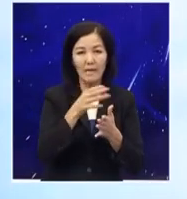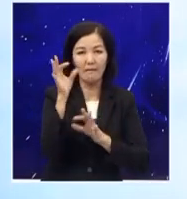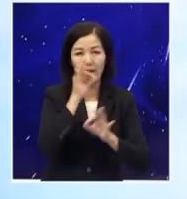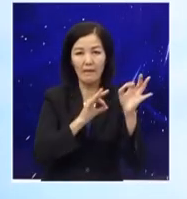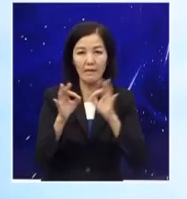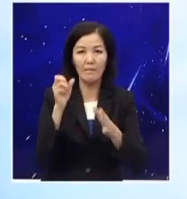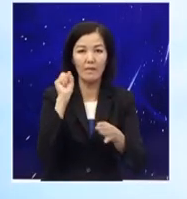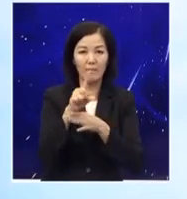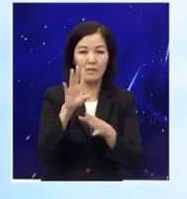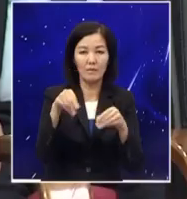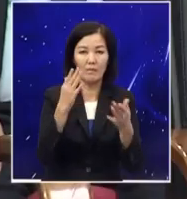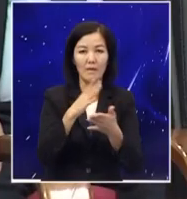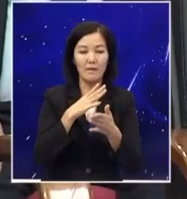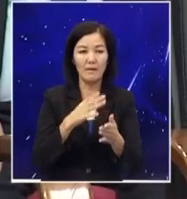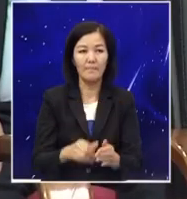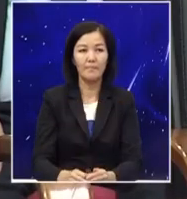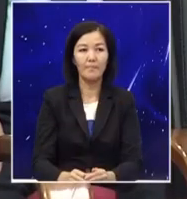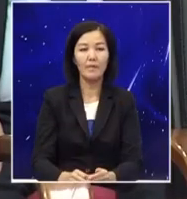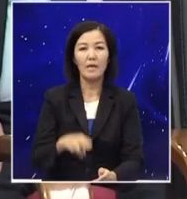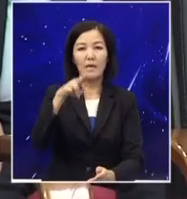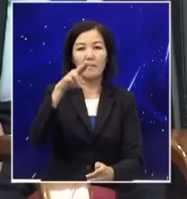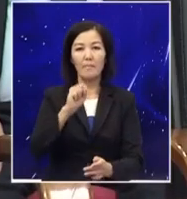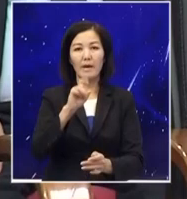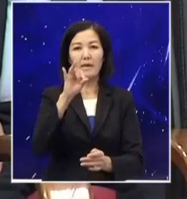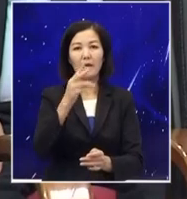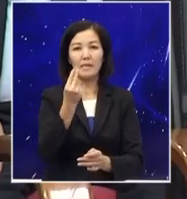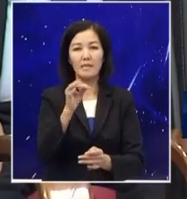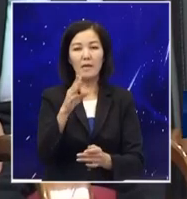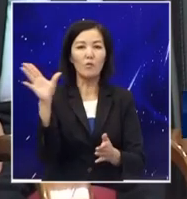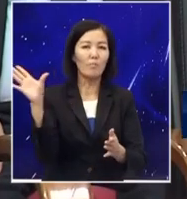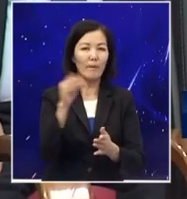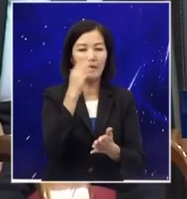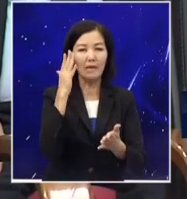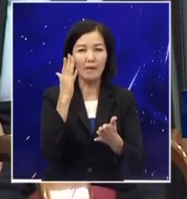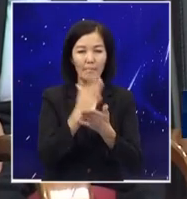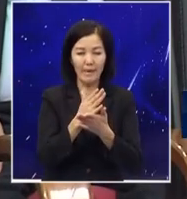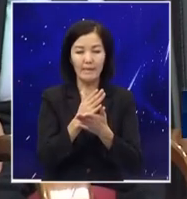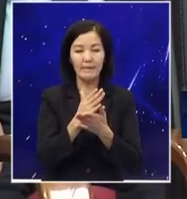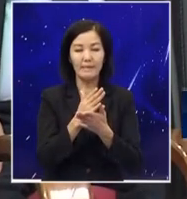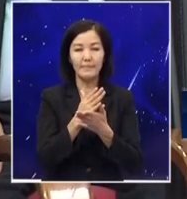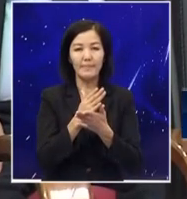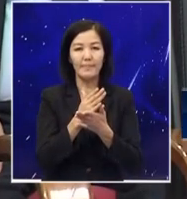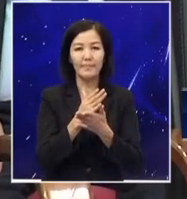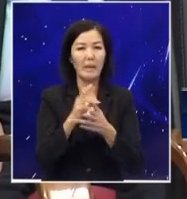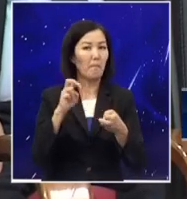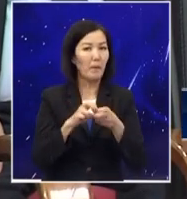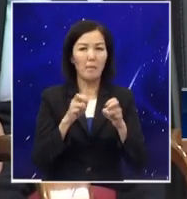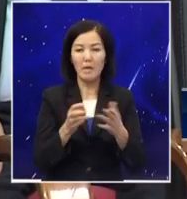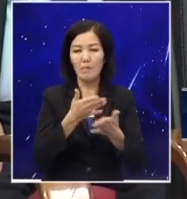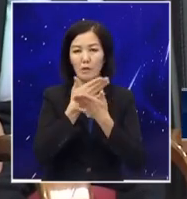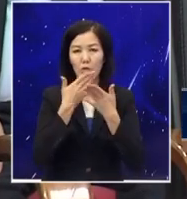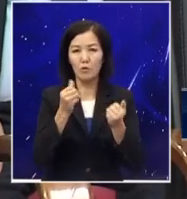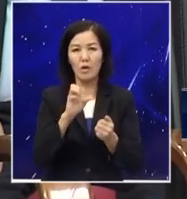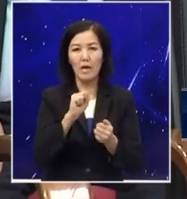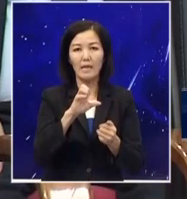де тапсырыс берілген. Парацетамол везде есть, проблема. Парацетамол барлық жерде бар, одан проблема жоқ. Ал